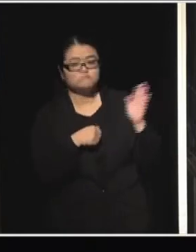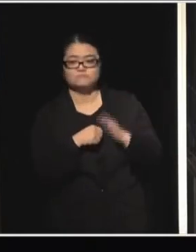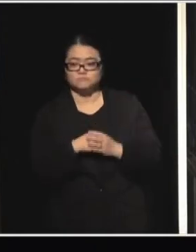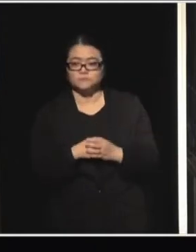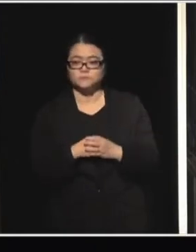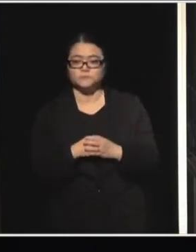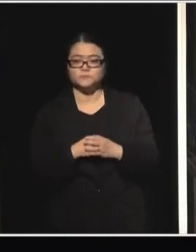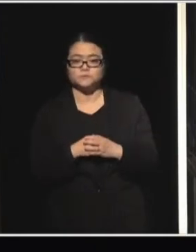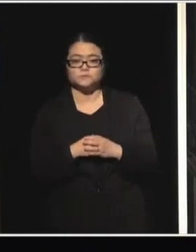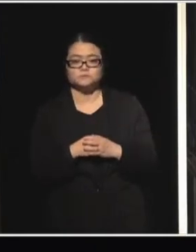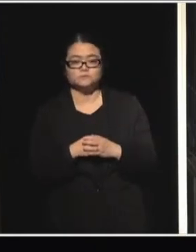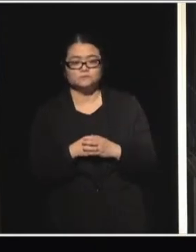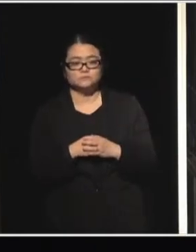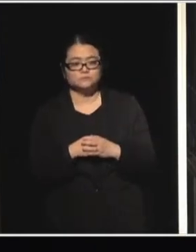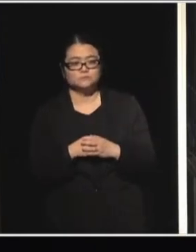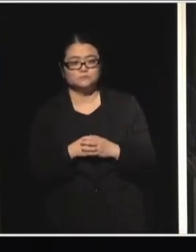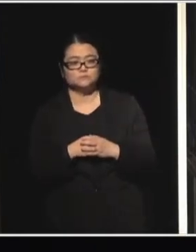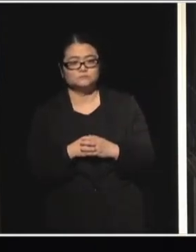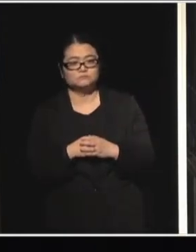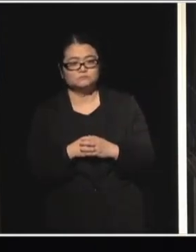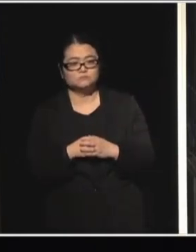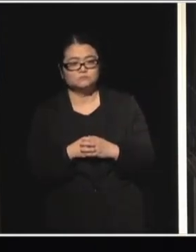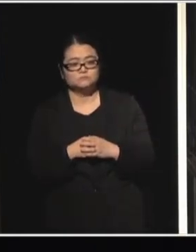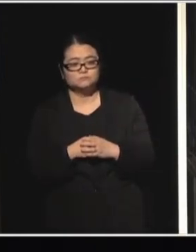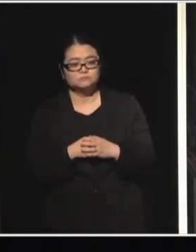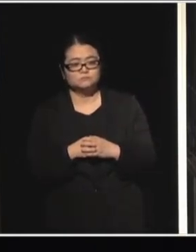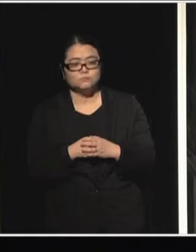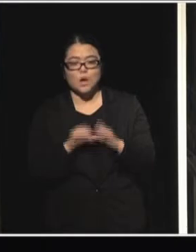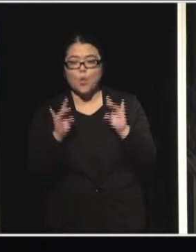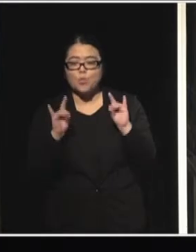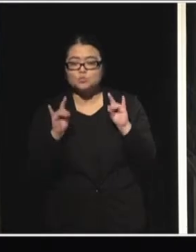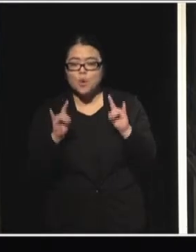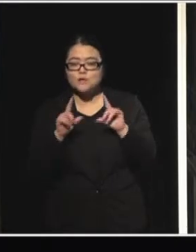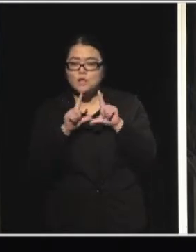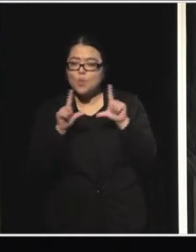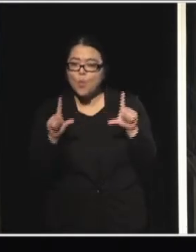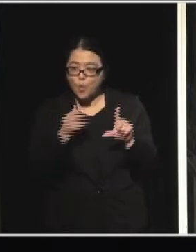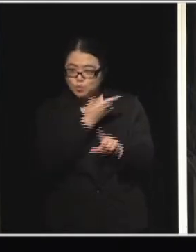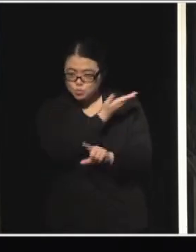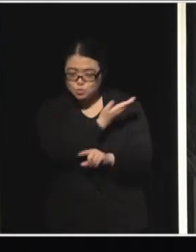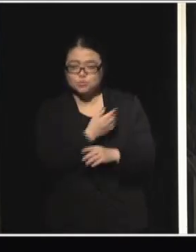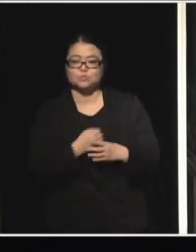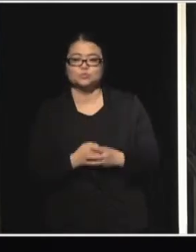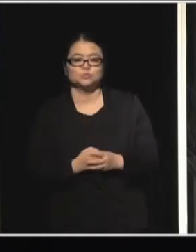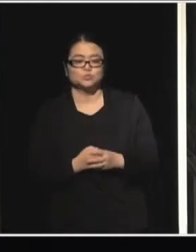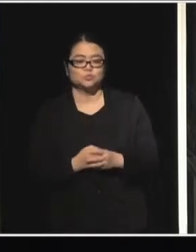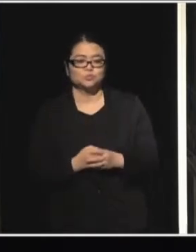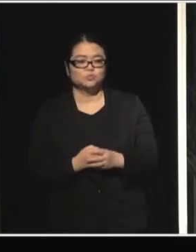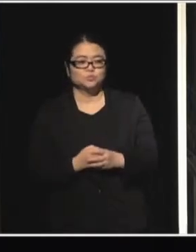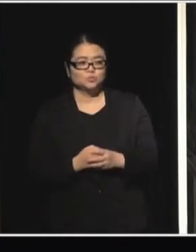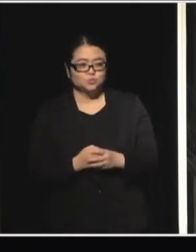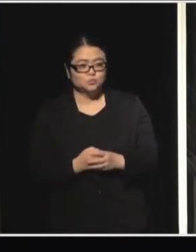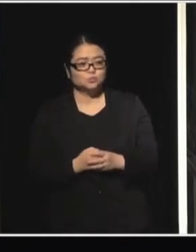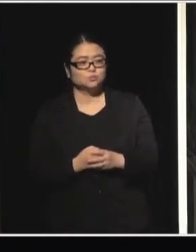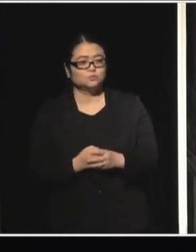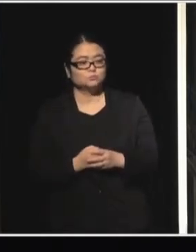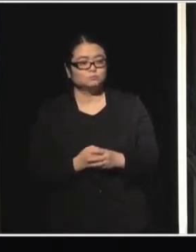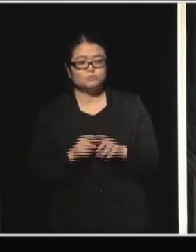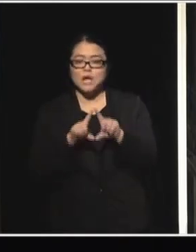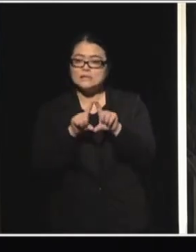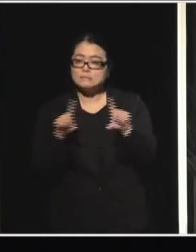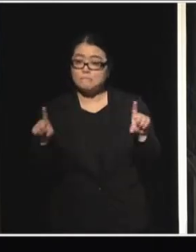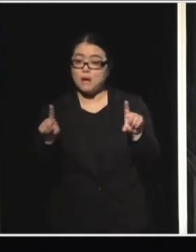やや高い結果になってますねただオーストラリアの報告では一般市民の発祥術と変わらなかったという報告も